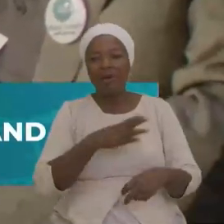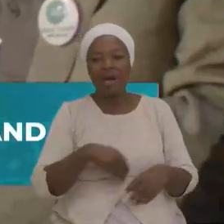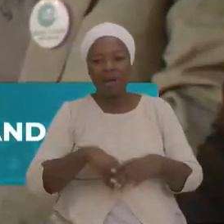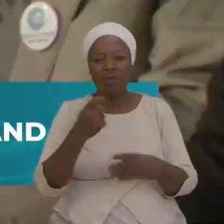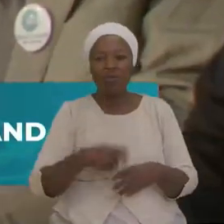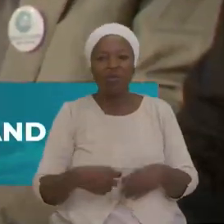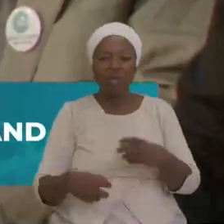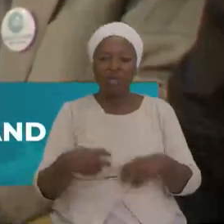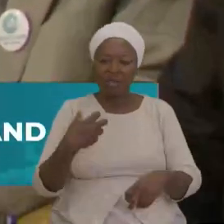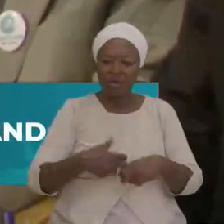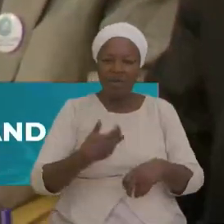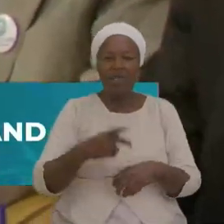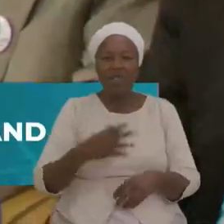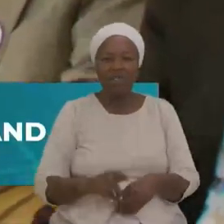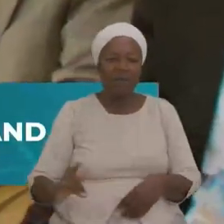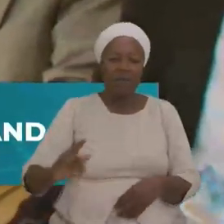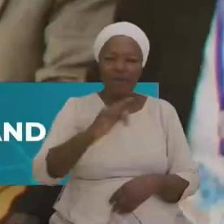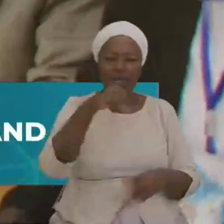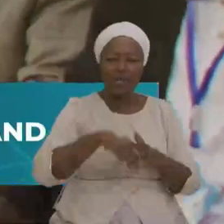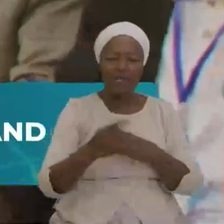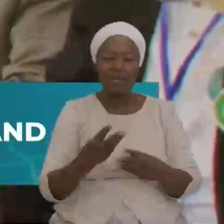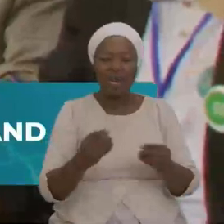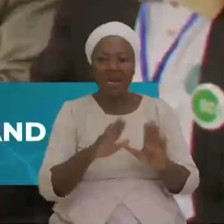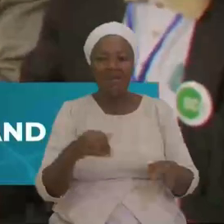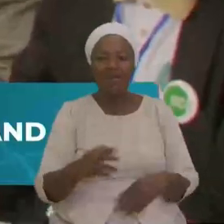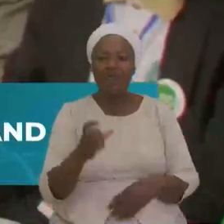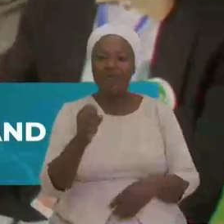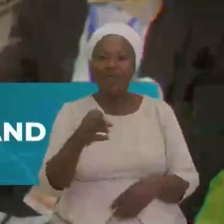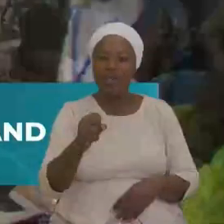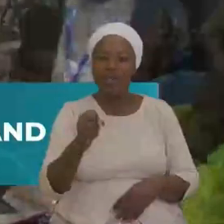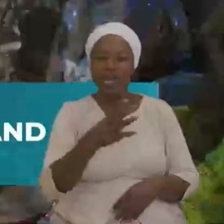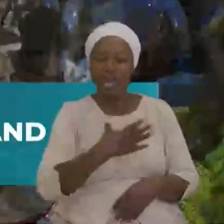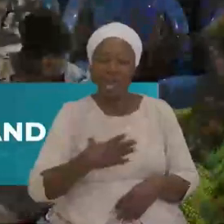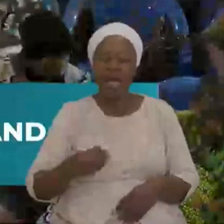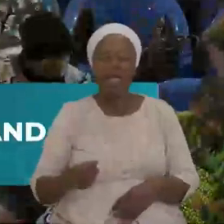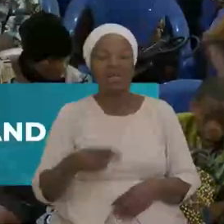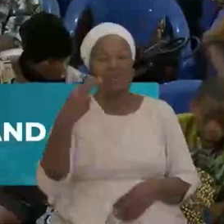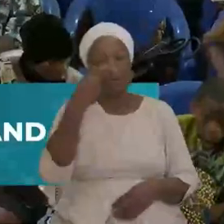l'envol vers la terre où coule le lait et le miel.